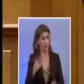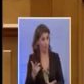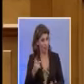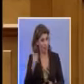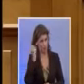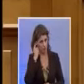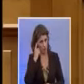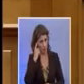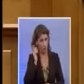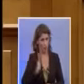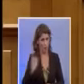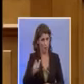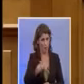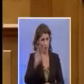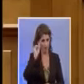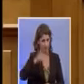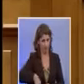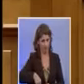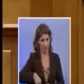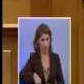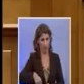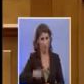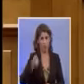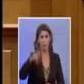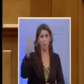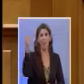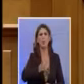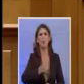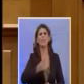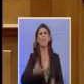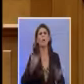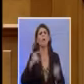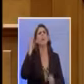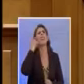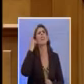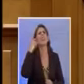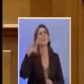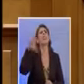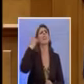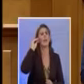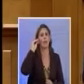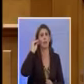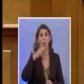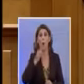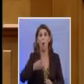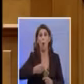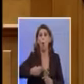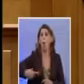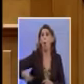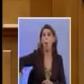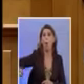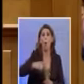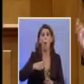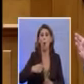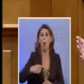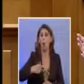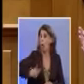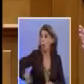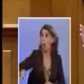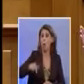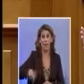για χαζούς ή αδαείς πλειοψηφία, όπως κάποτε είχατε πει? Γιατί όλοι σήμερα ξαφνικά